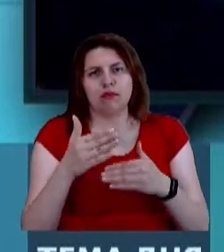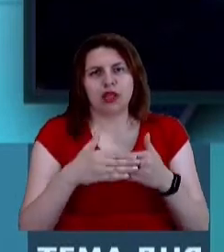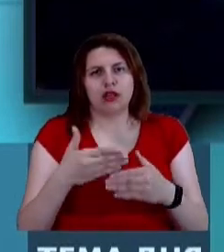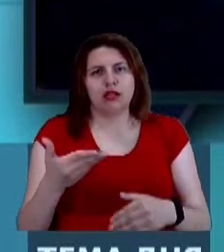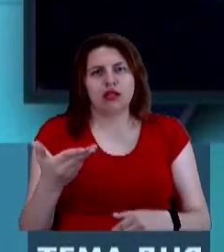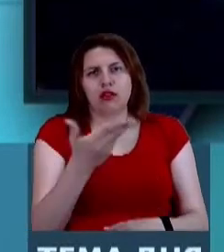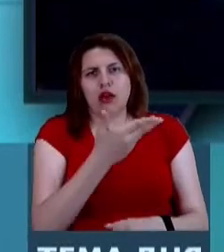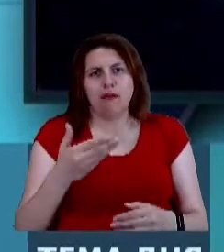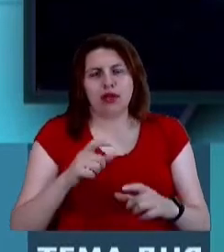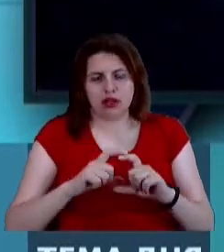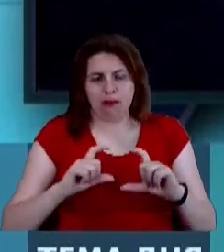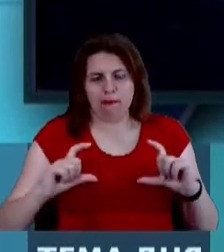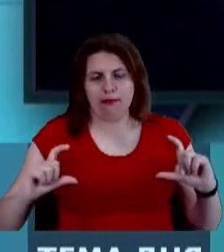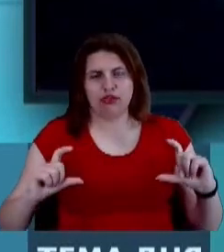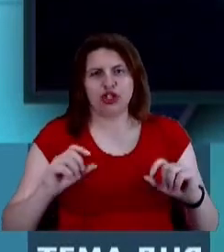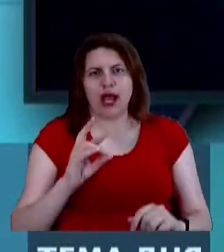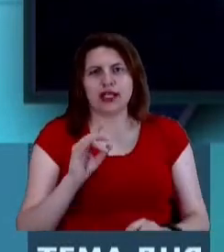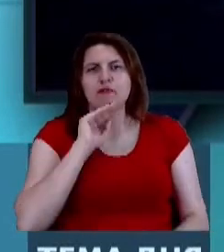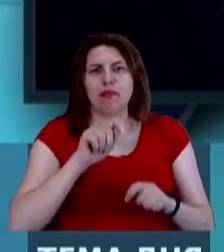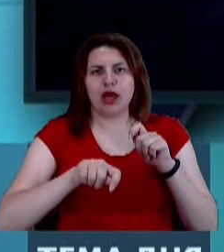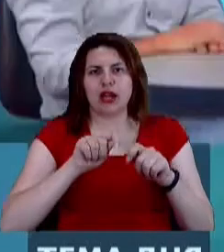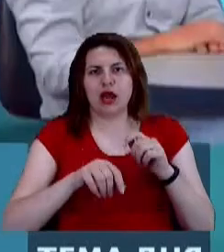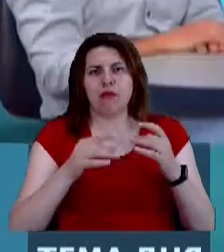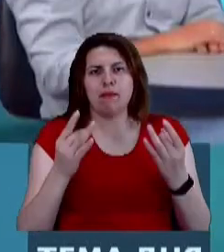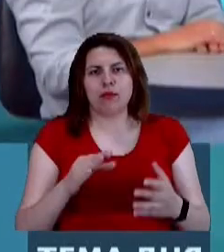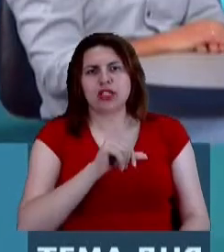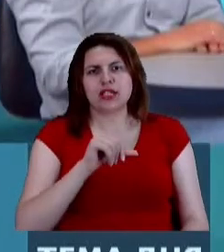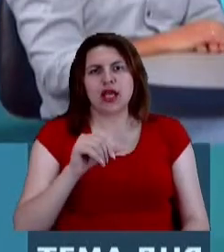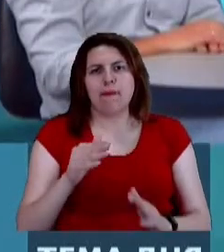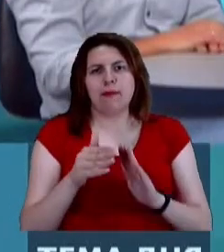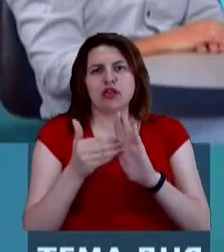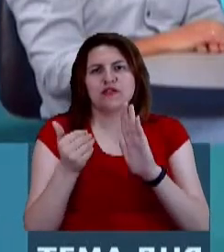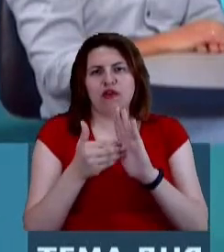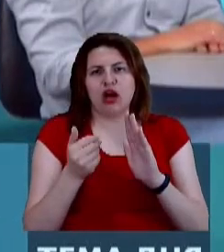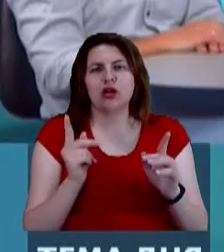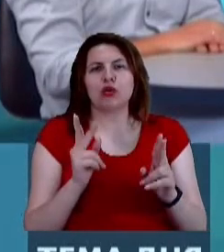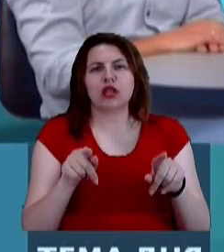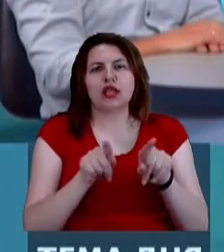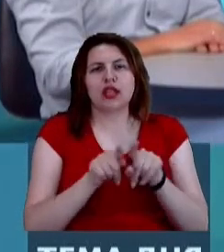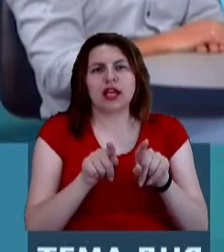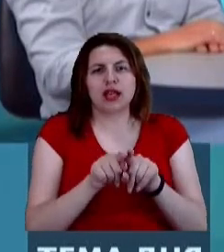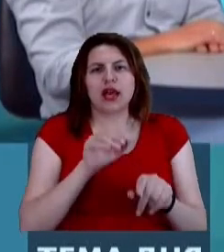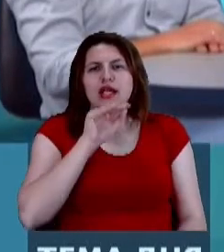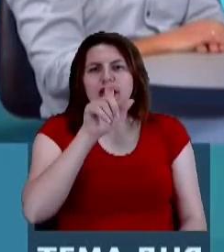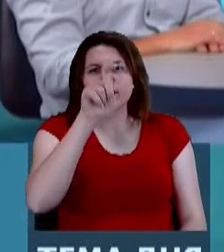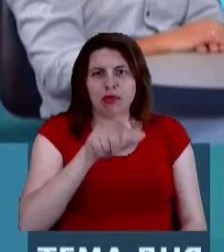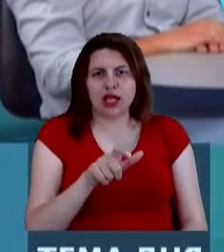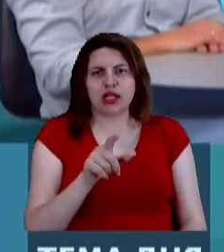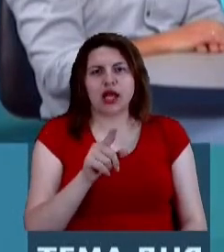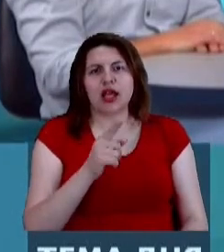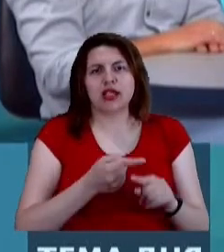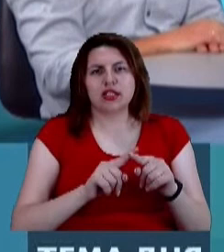є експертами, а насправді ми є якимись самозванцями, правда? Хто такий експерт або хто така експертка? Це людина, яка має